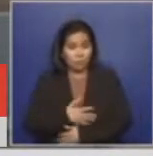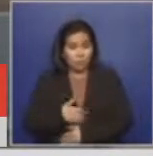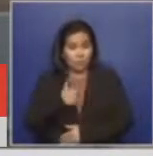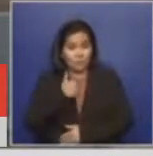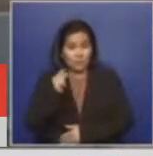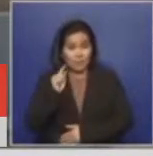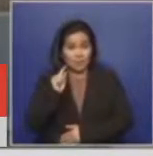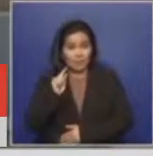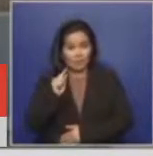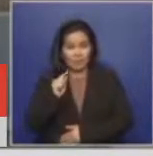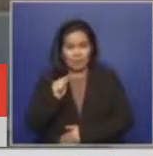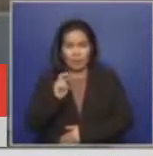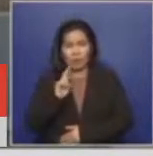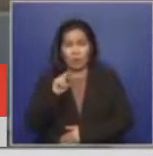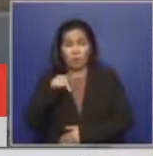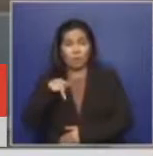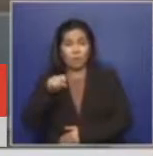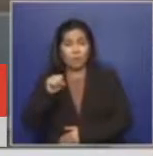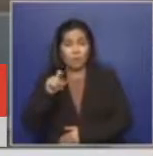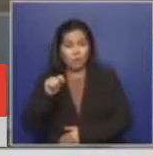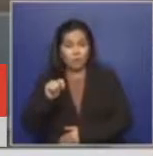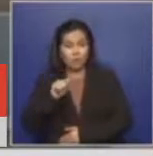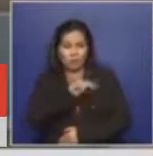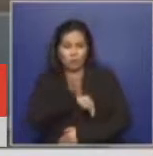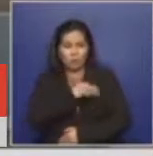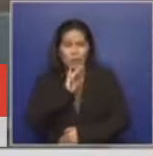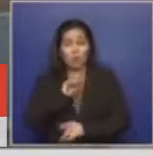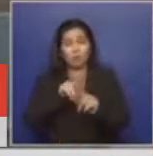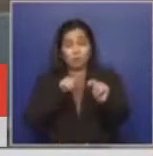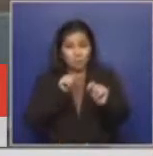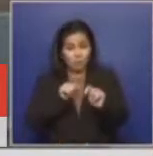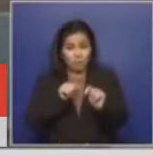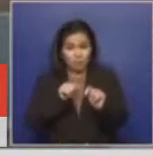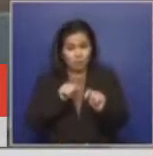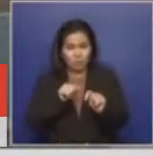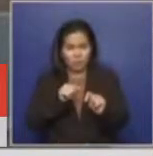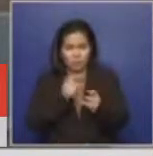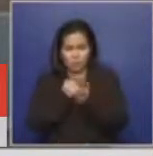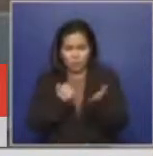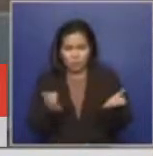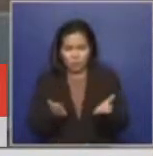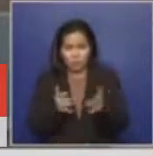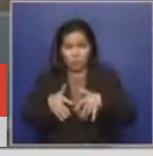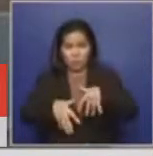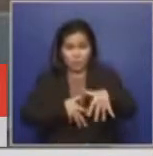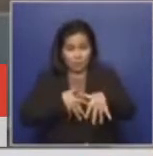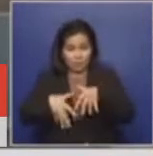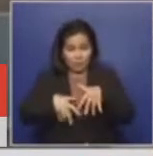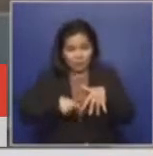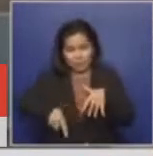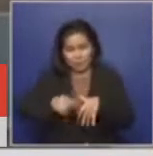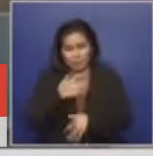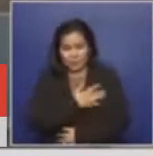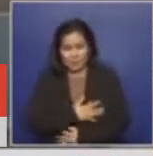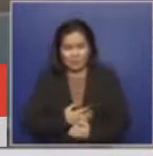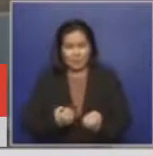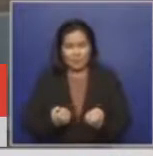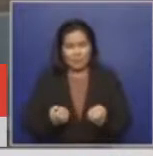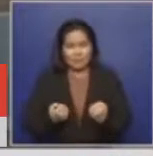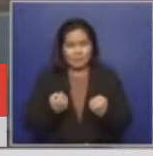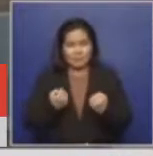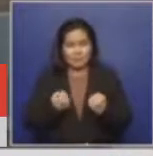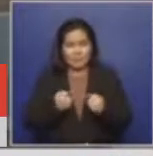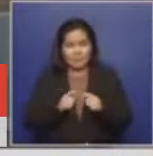ต.นะครับที่จะทำให้พี่น้องประชาชนได้มีสุขภาพที่ดีแต่ปรากฏว่างบรปภ.สต.เนี่ย